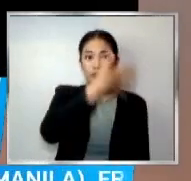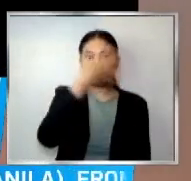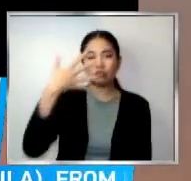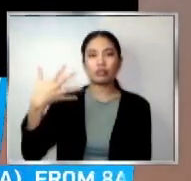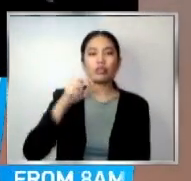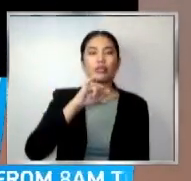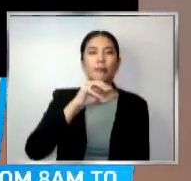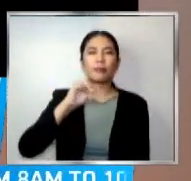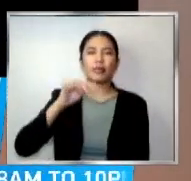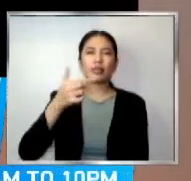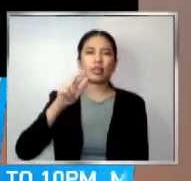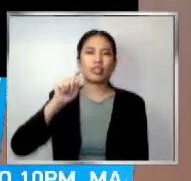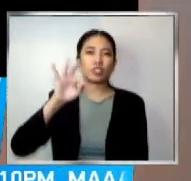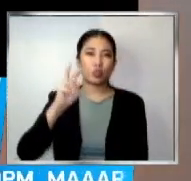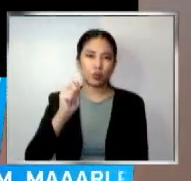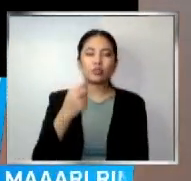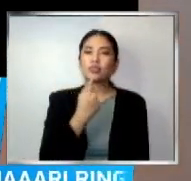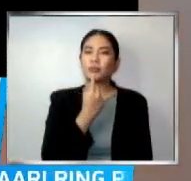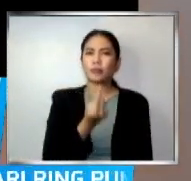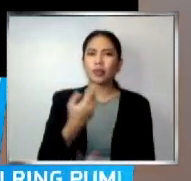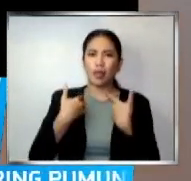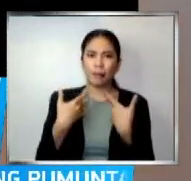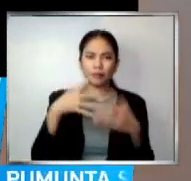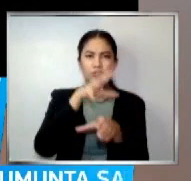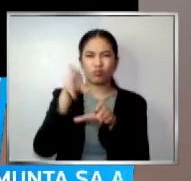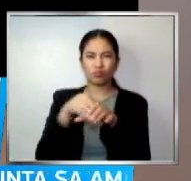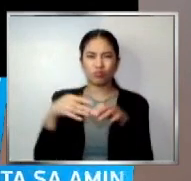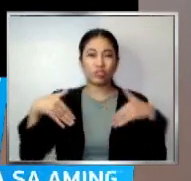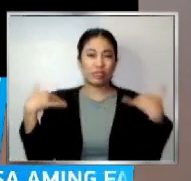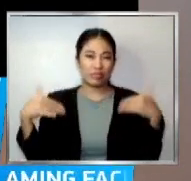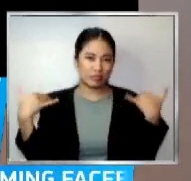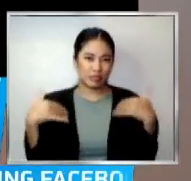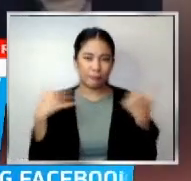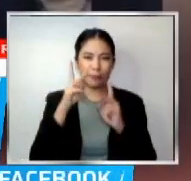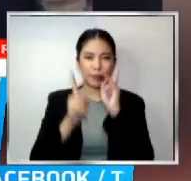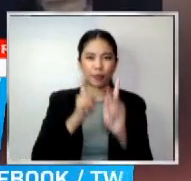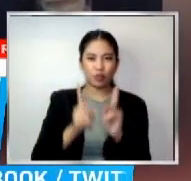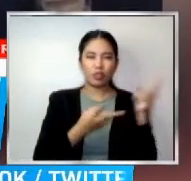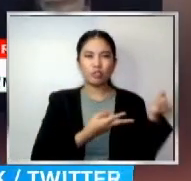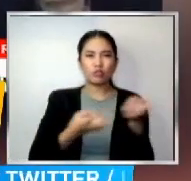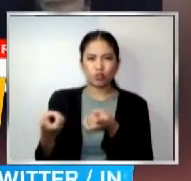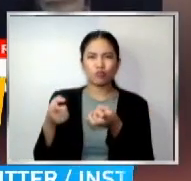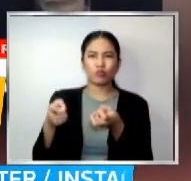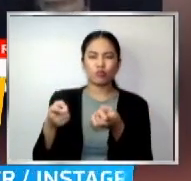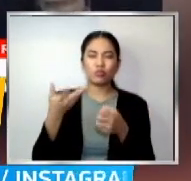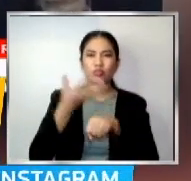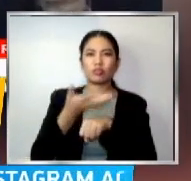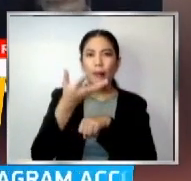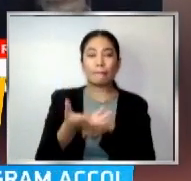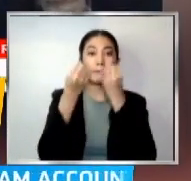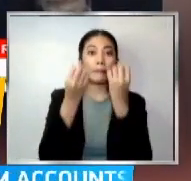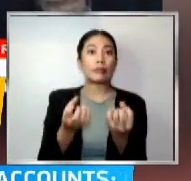de edad na kasama sa listahan ng pastilla scheme at marami sa kanila ang Muslim. Tingin ko po nakaka-influence yun dun sa